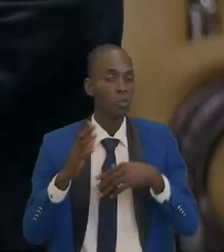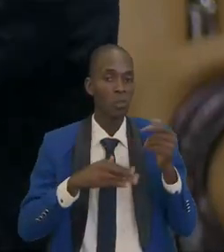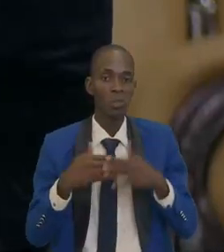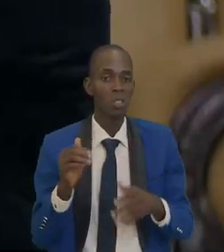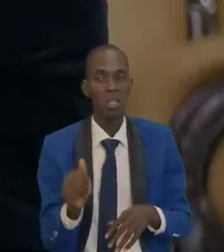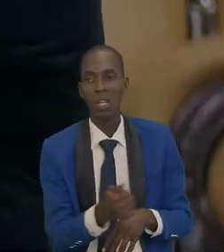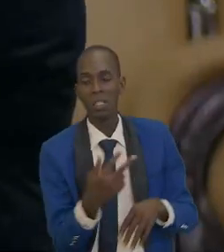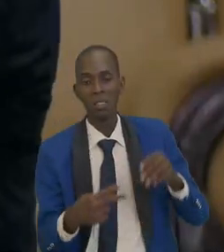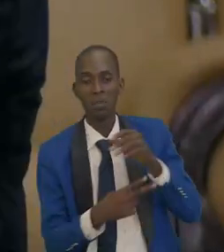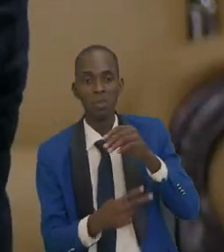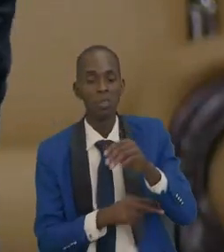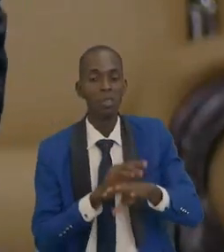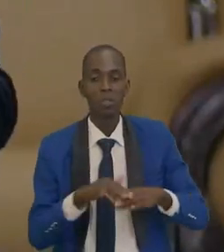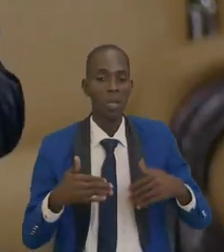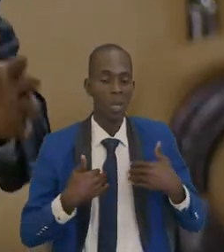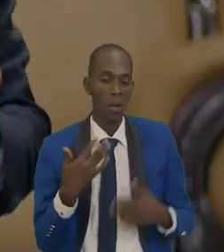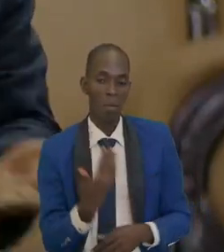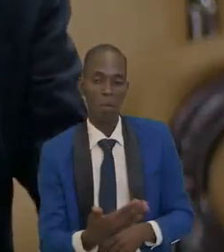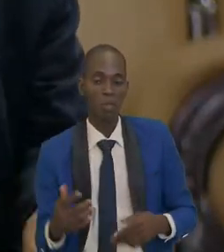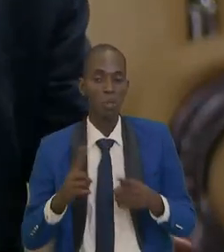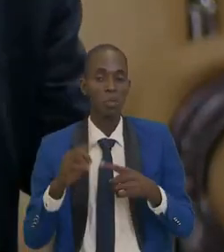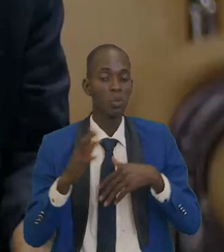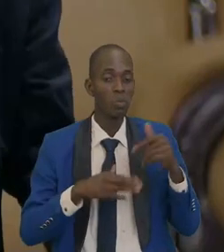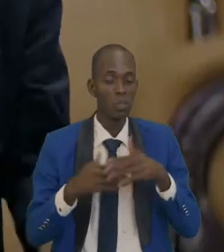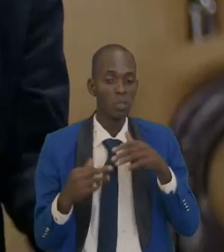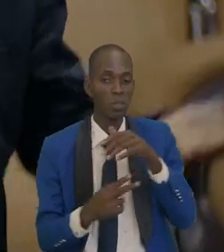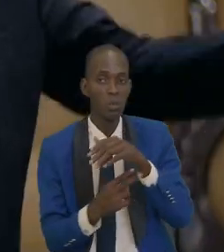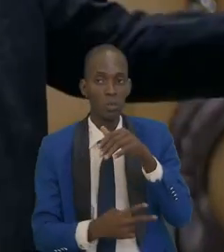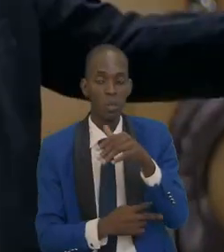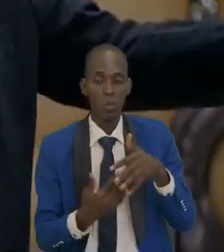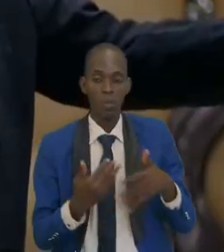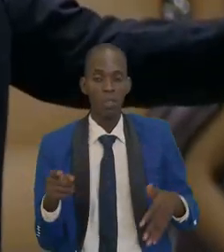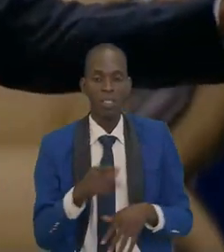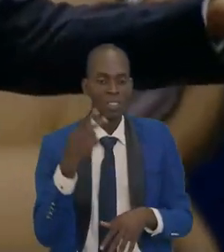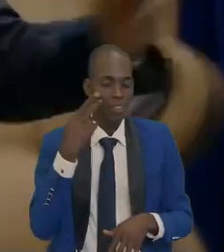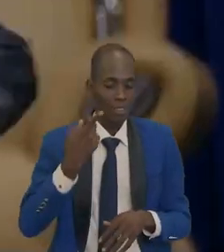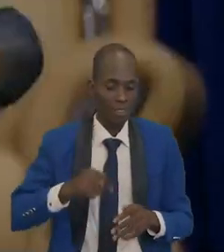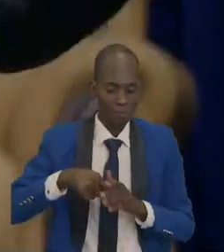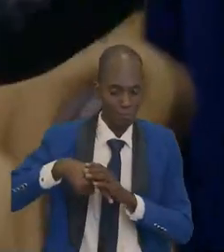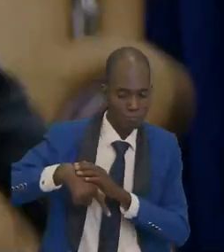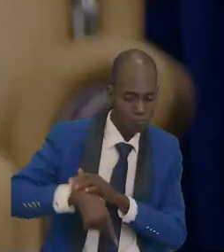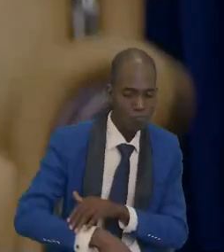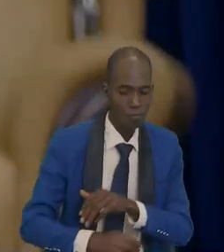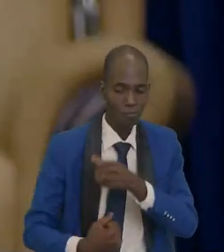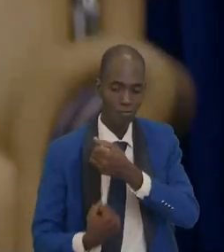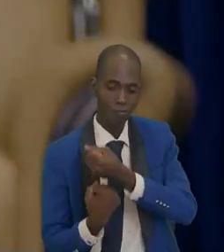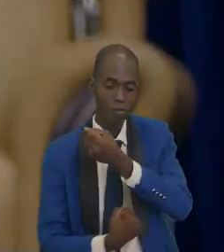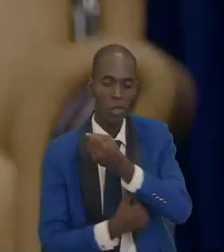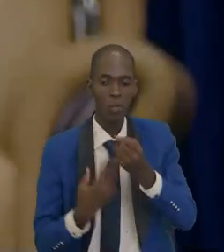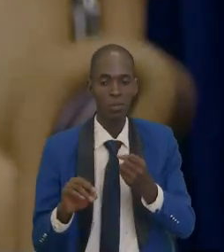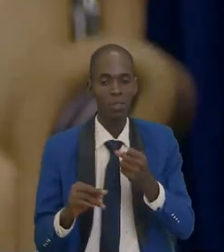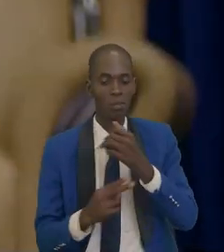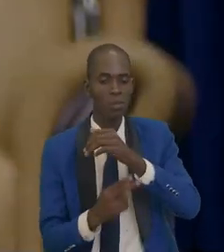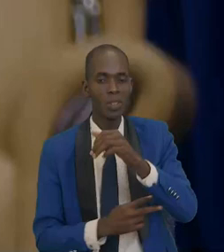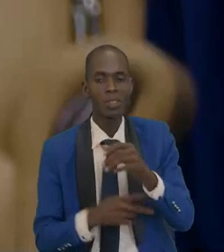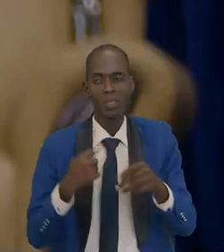Même s'ils avaient les matériaux pour construire le pont, avant même qu'ils ne posent la fondation, les Égyptiens allaient venir sur eux et ils allaient